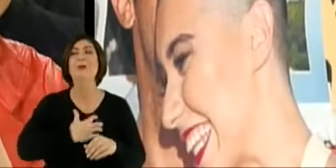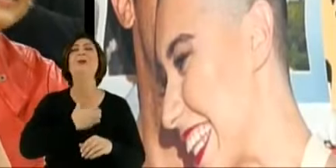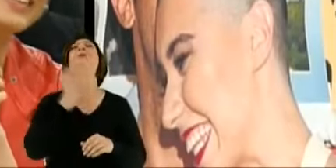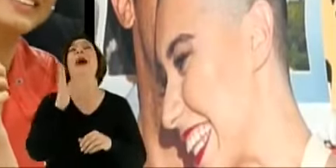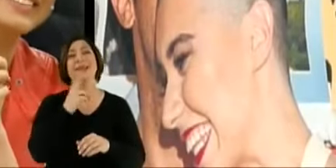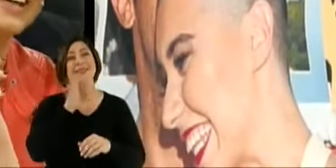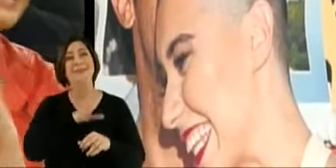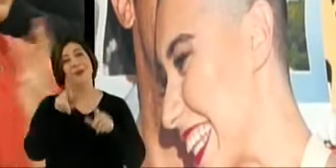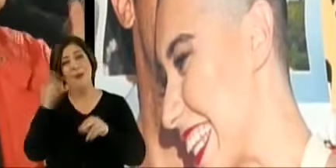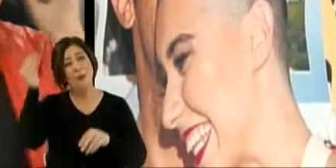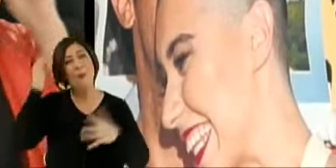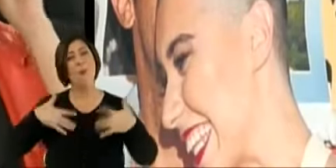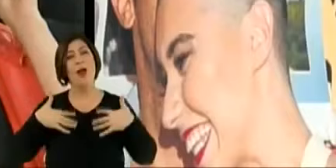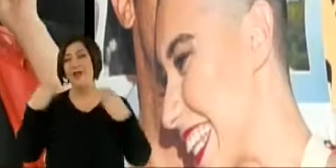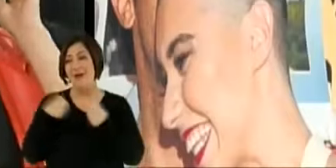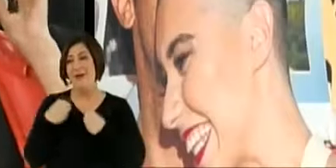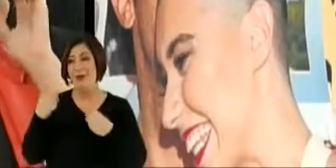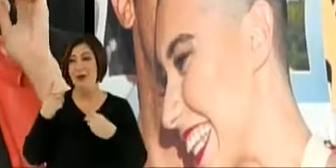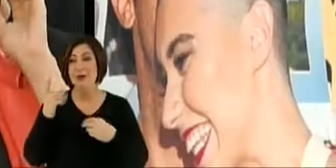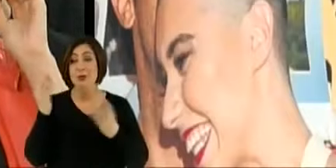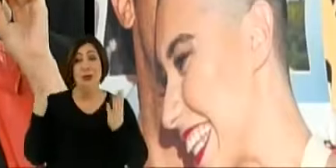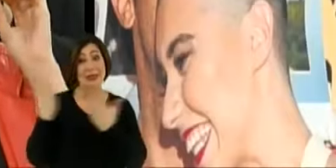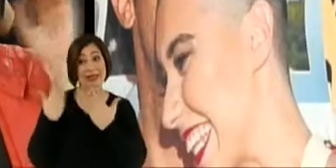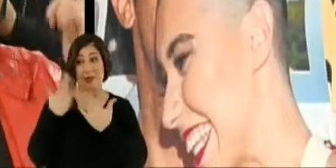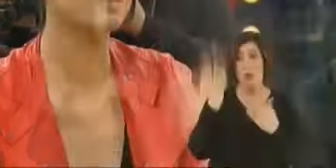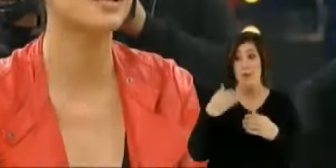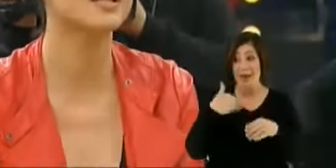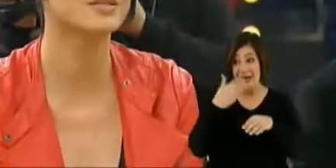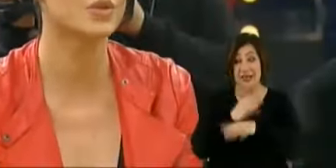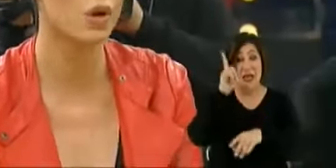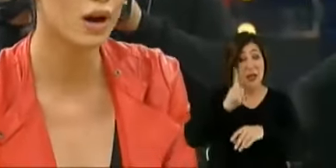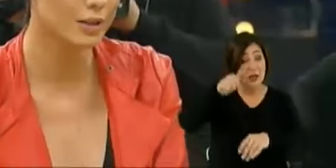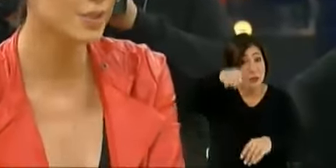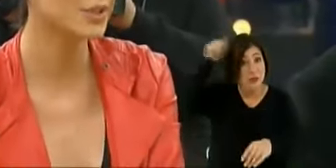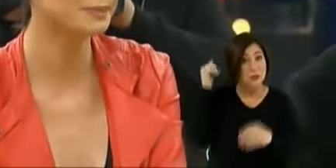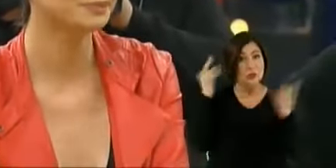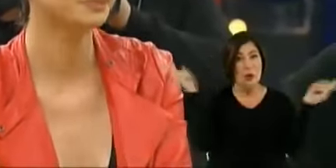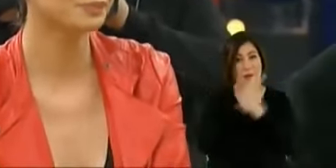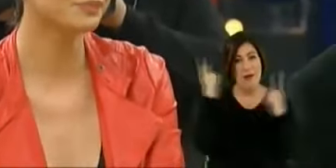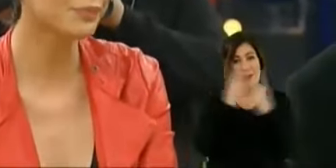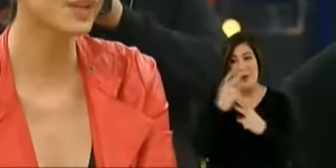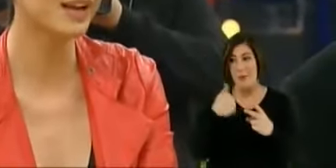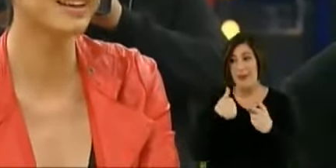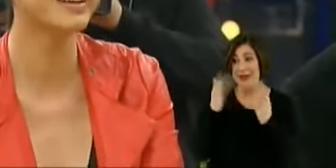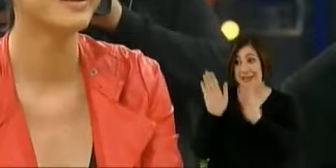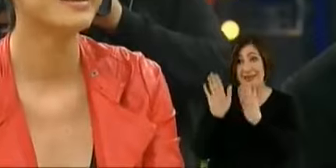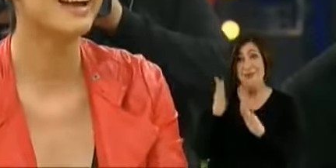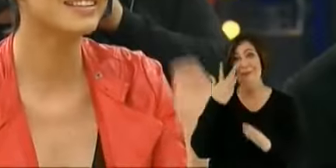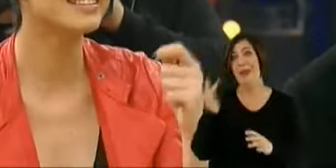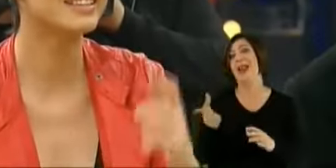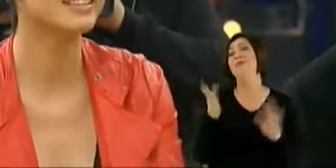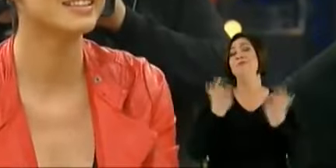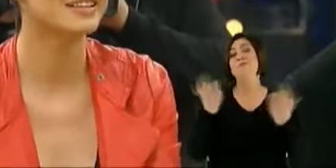Öpüyor. Üzülme kızım. Öpüşüm sanki. Ya bir ay önce bana bu konuda çok destek oldu. Ben çünkü saçlarım ilk kazıttığımda çok ağlamıştım. Belli destek